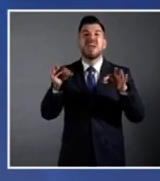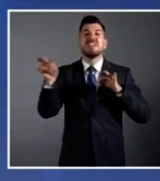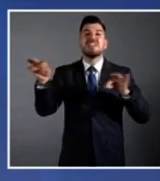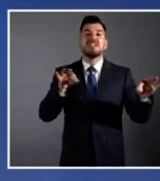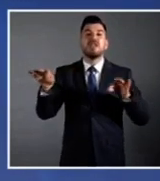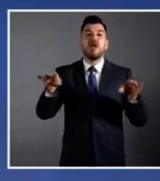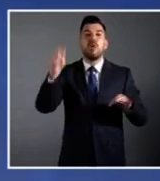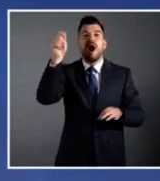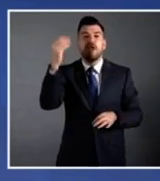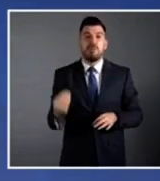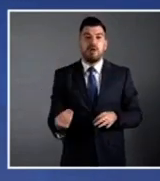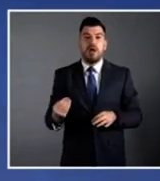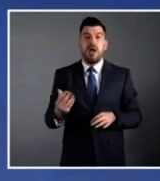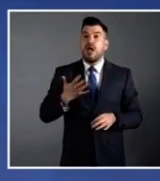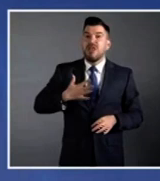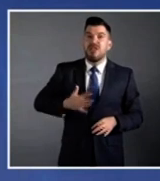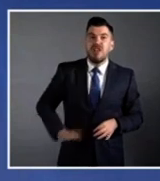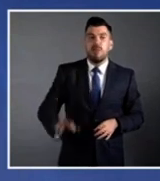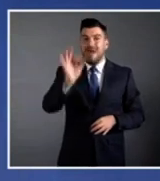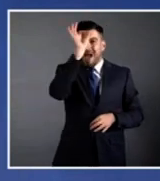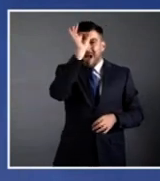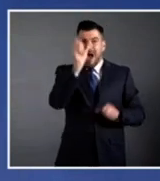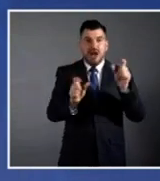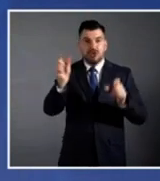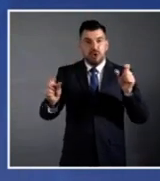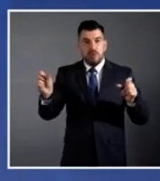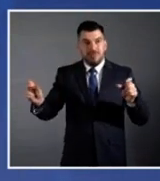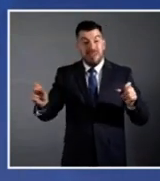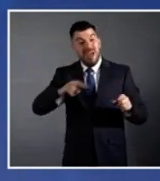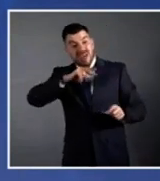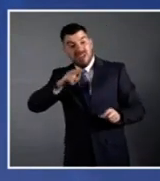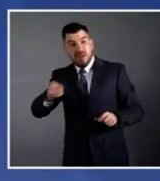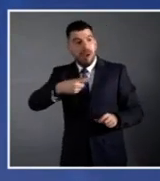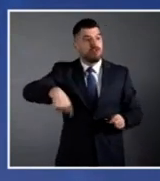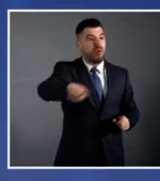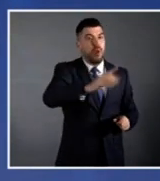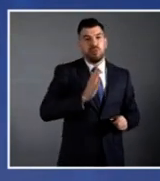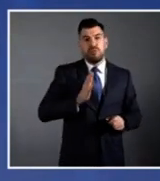πιο κοντά την αστυνομία σε κάθε πολίτη. Να φέρουμε πιο κοντά τους